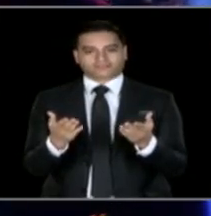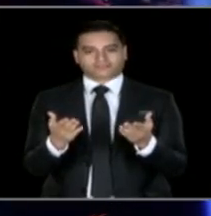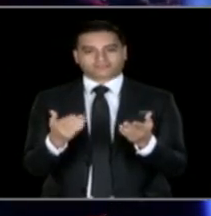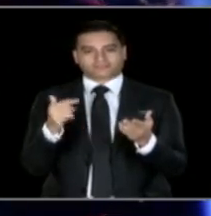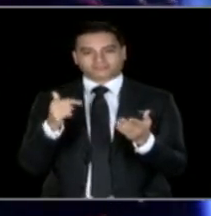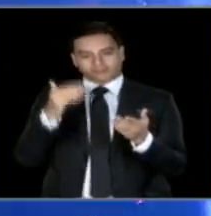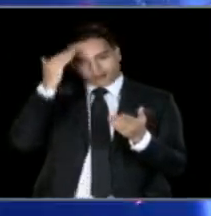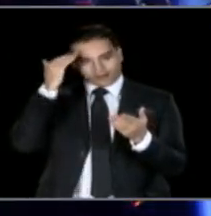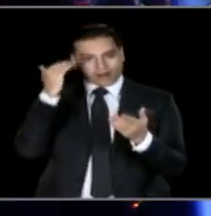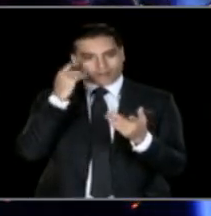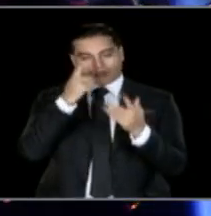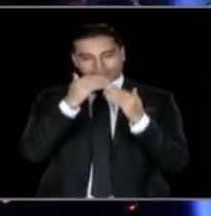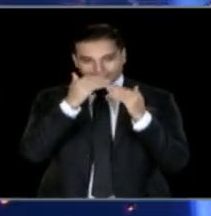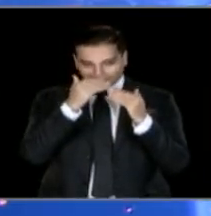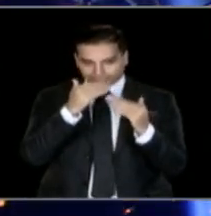وراهبات الأرمن